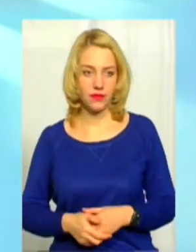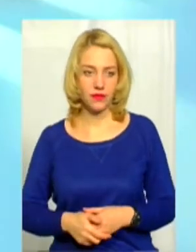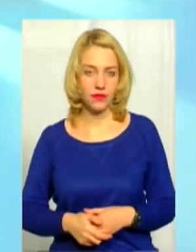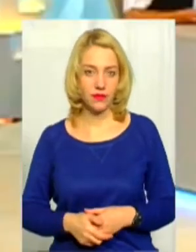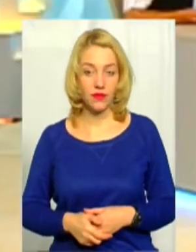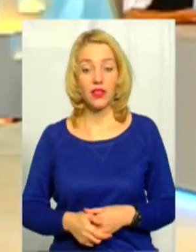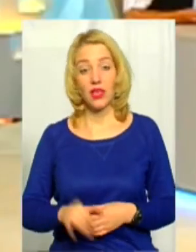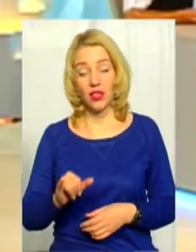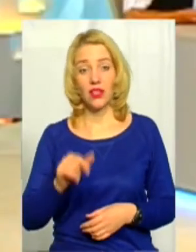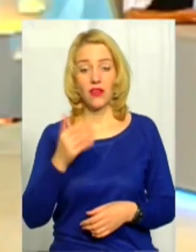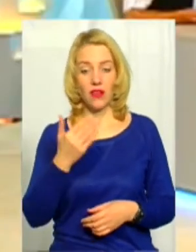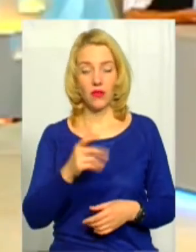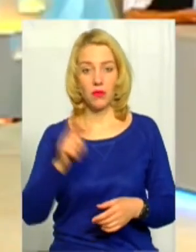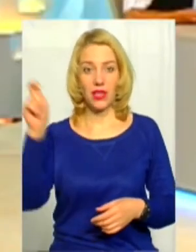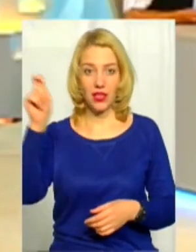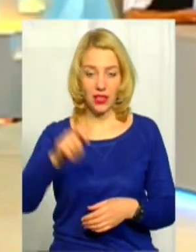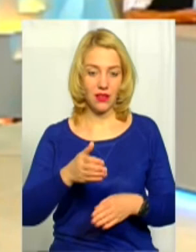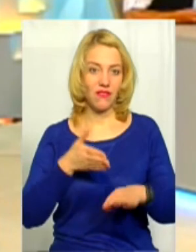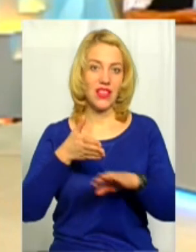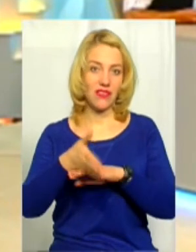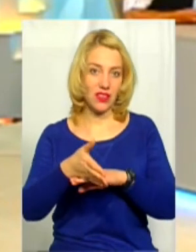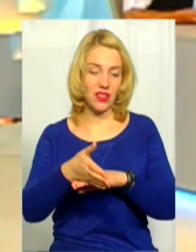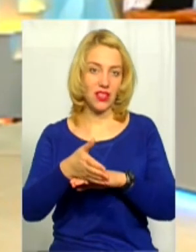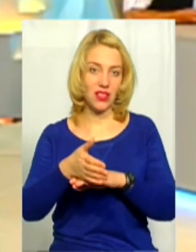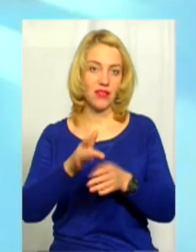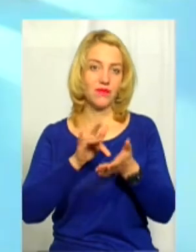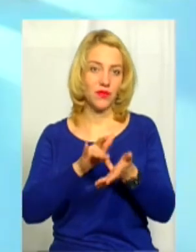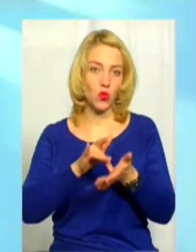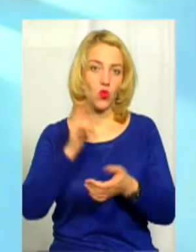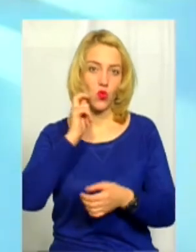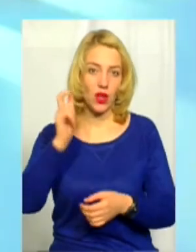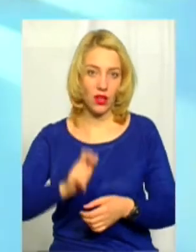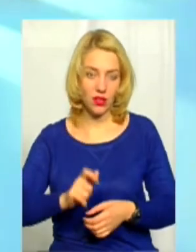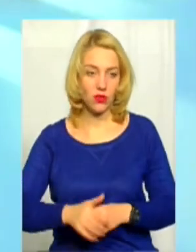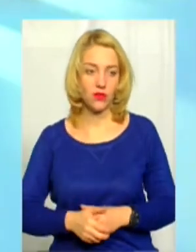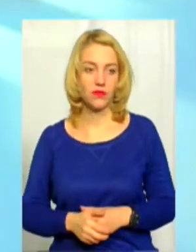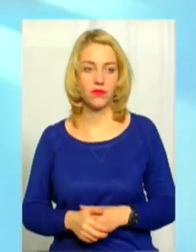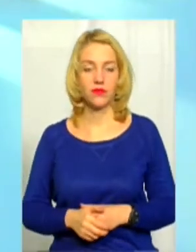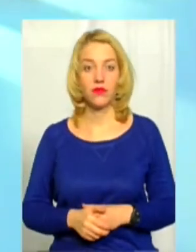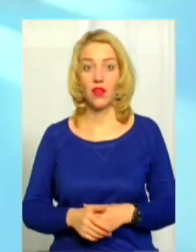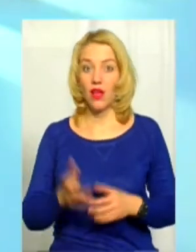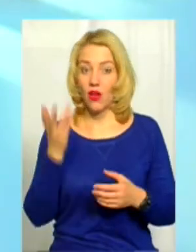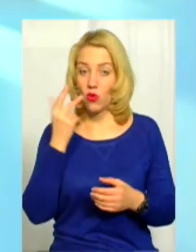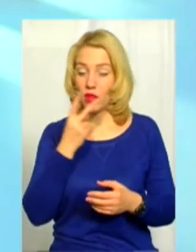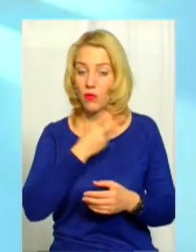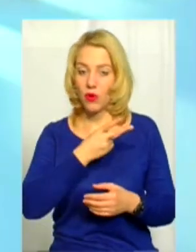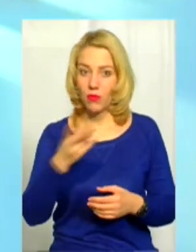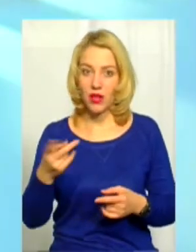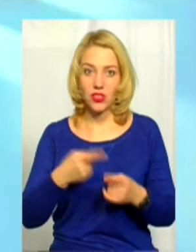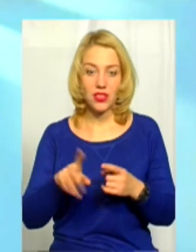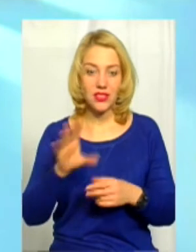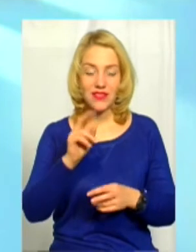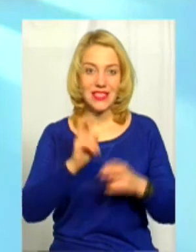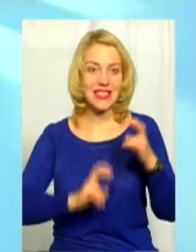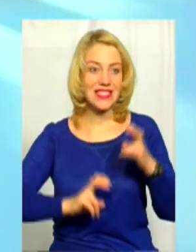І вони потім приїхали відвідати Україну. Quand on a vu les usines, і коли вони побачили всі ці заводи,